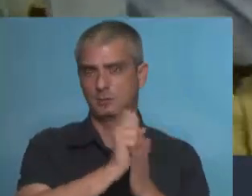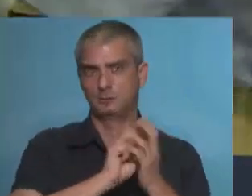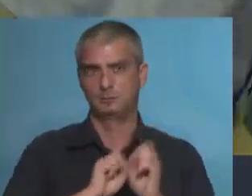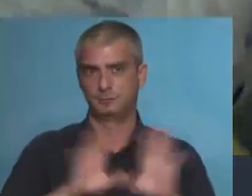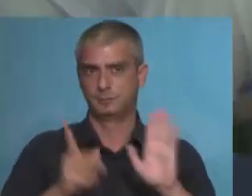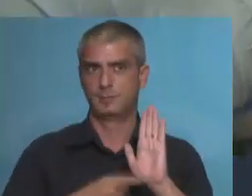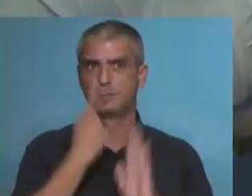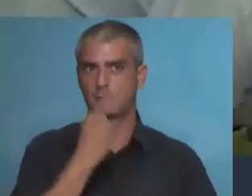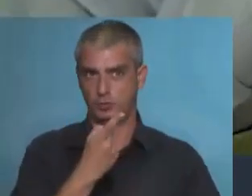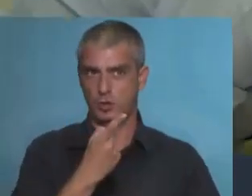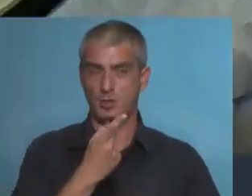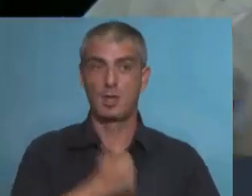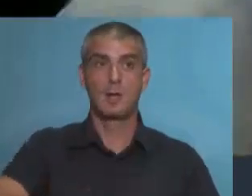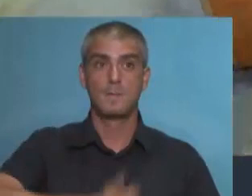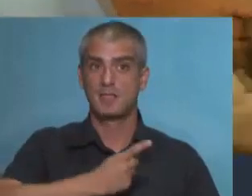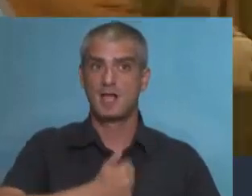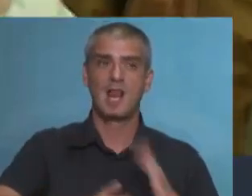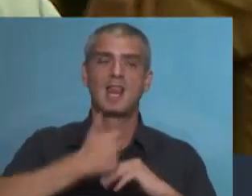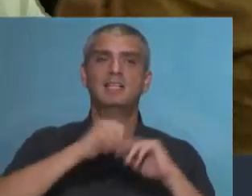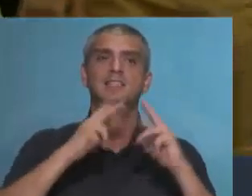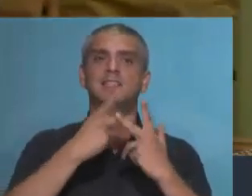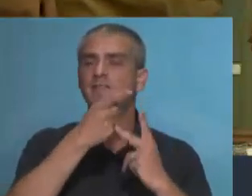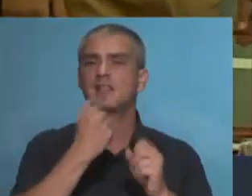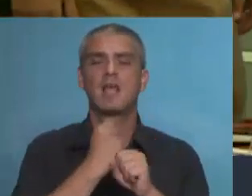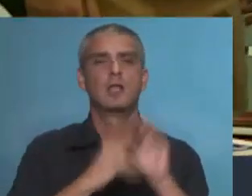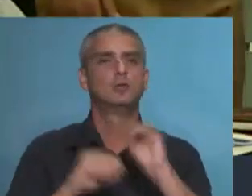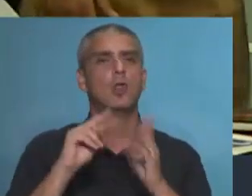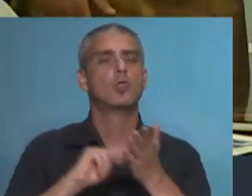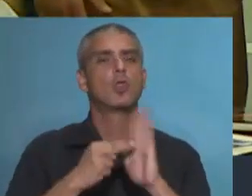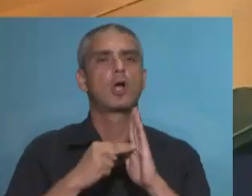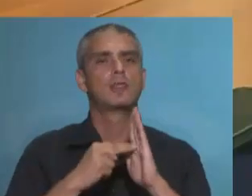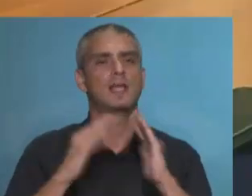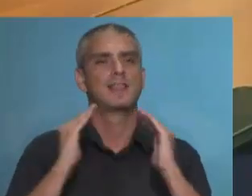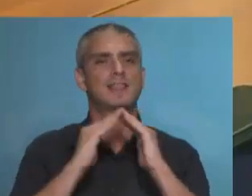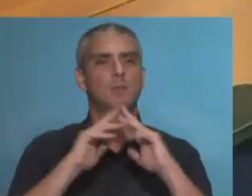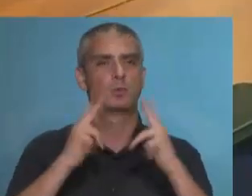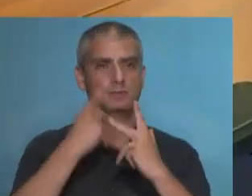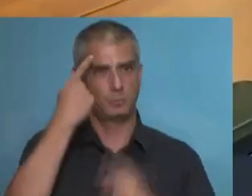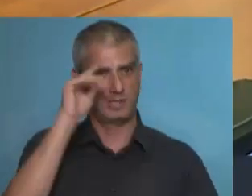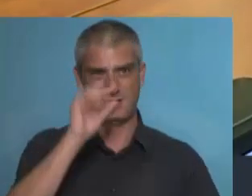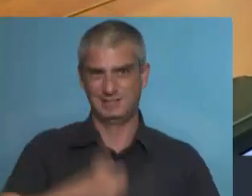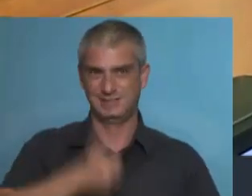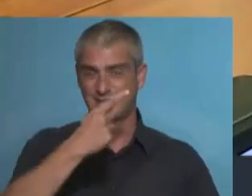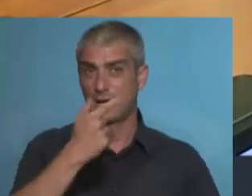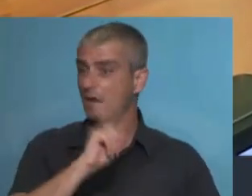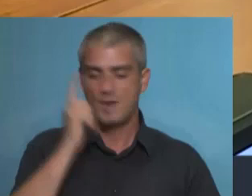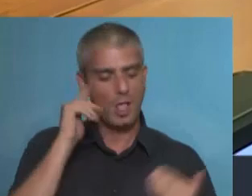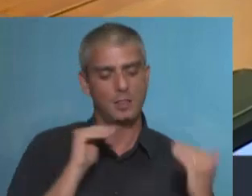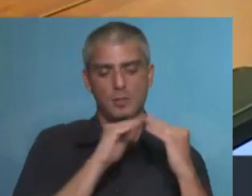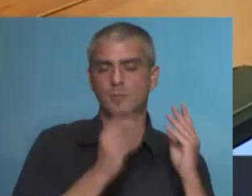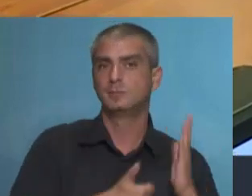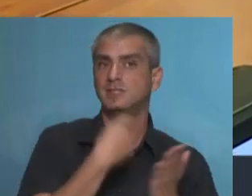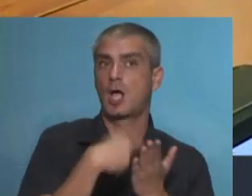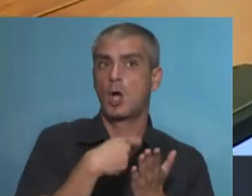לראשונה. המנכ״ל עומד בראש צוות שדן ביישום תוכנית הדיור הציבורי שיזם השר גלנט, מבלי לתאם אותה עם שר האוצר